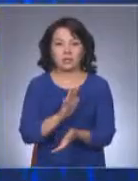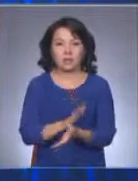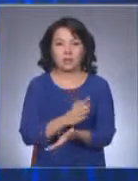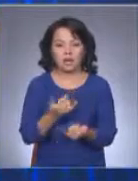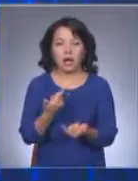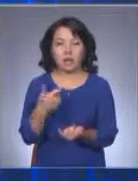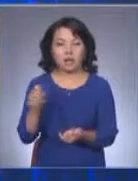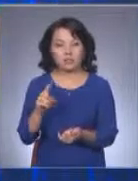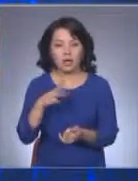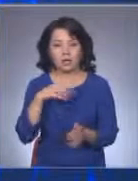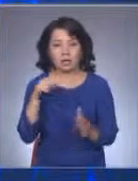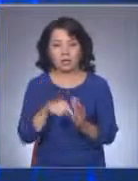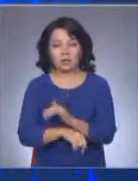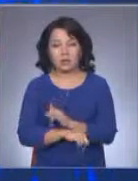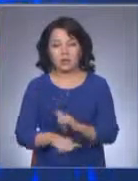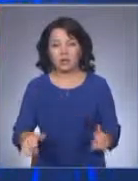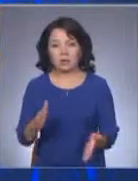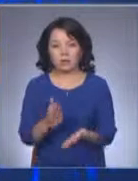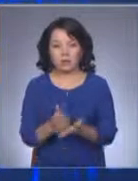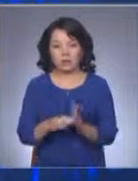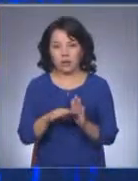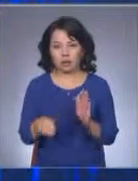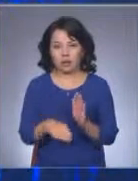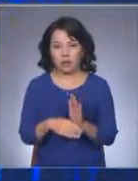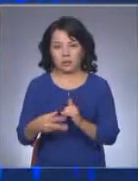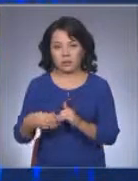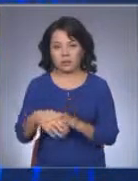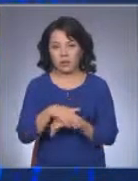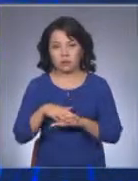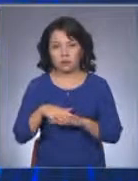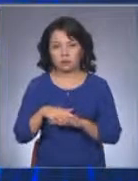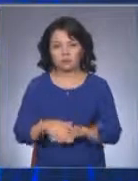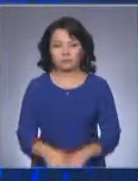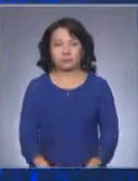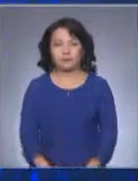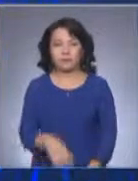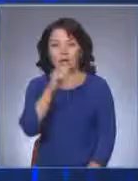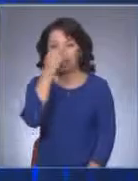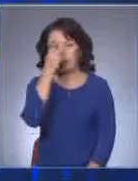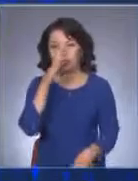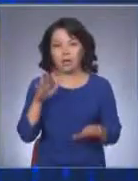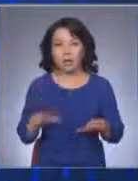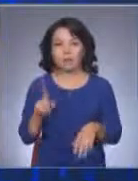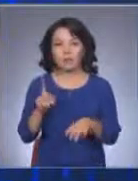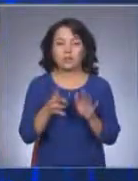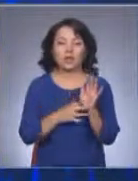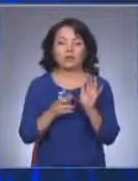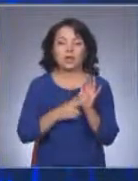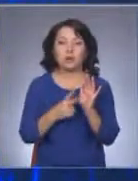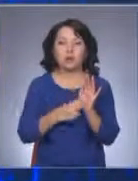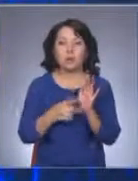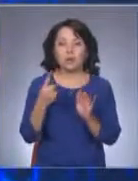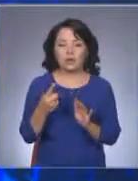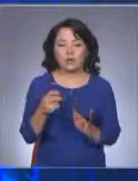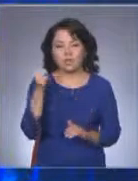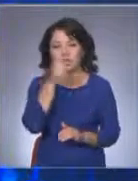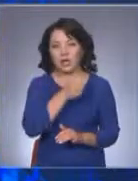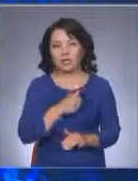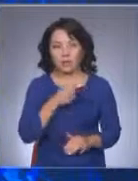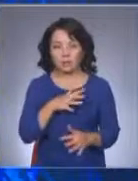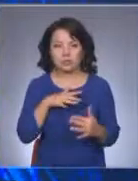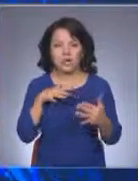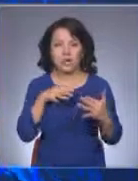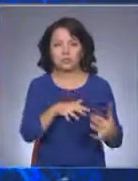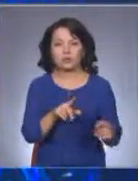апат газдың таралуынан болған. Ал Бангладеш соты 1971 жылы болған қарулы қақтығыстар